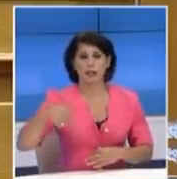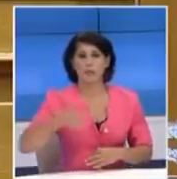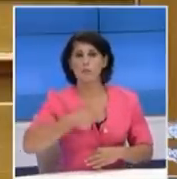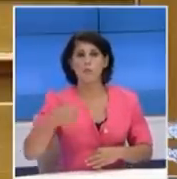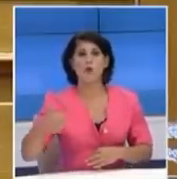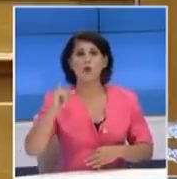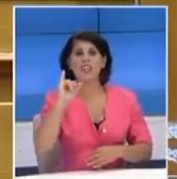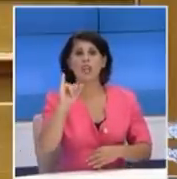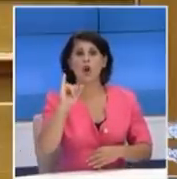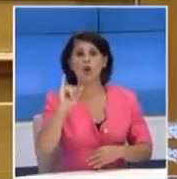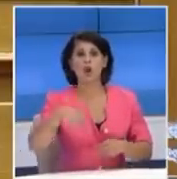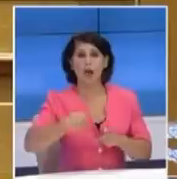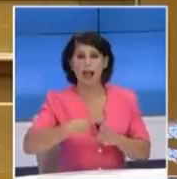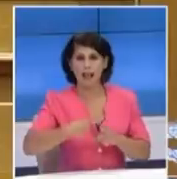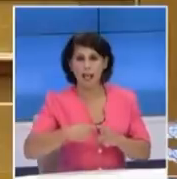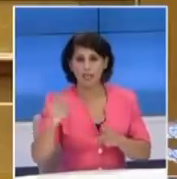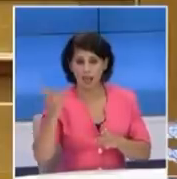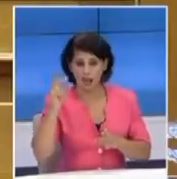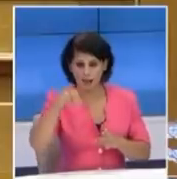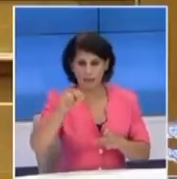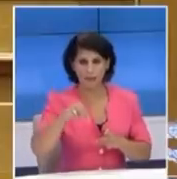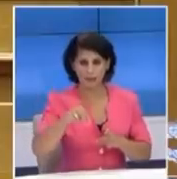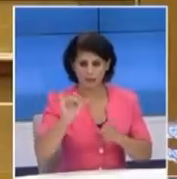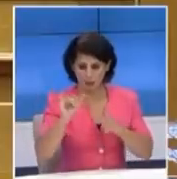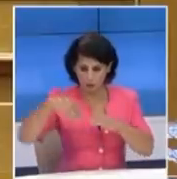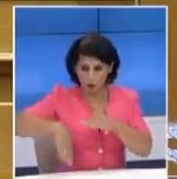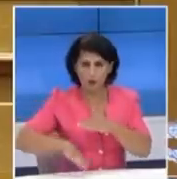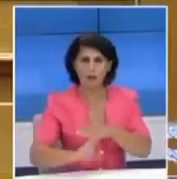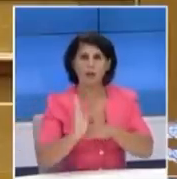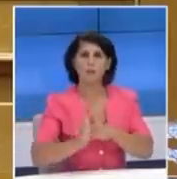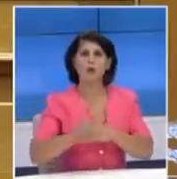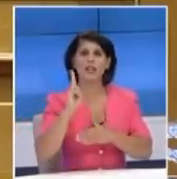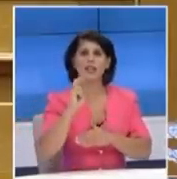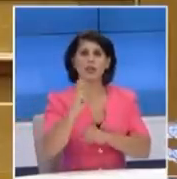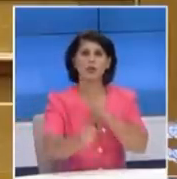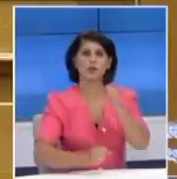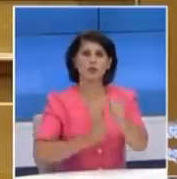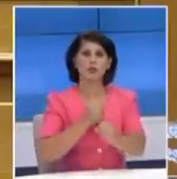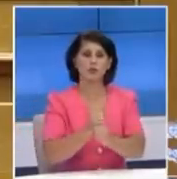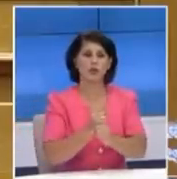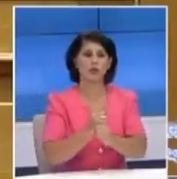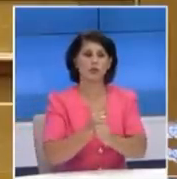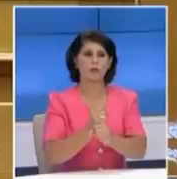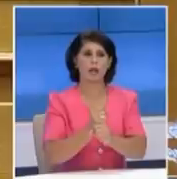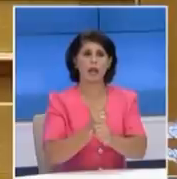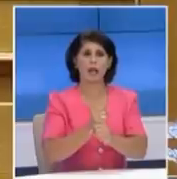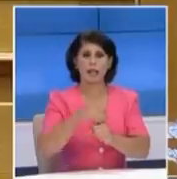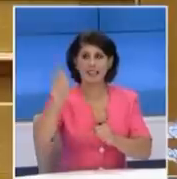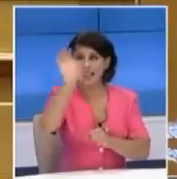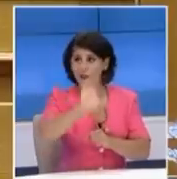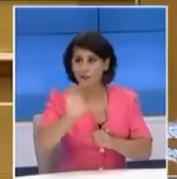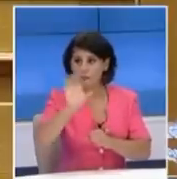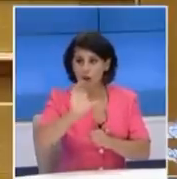Μόνο από το Ιόνιο η Ελλάς, αν εκμεταλλευτεί τον ορυκτό της πλούτο, μπορεί να έχει 20 χρόνια εξάρτηση ενεργειακή η Ευρώπη από την